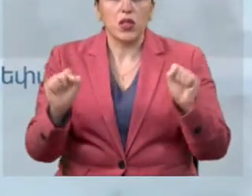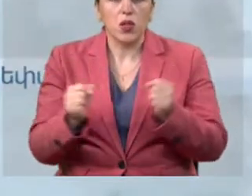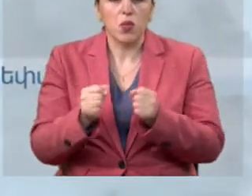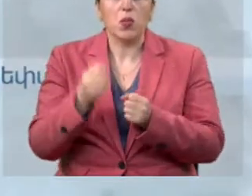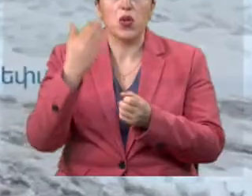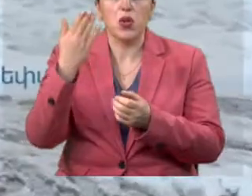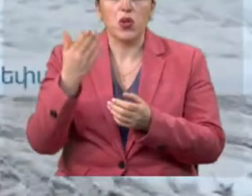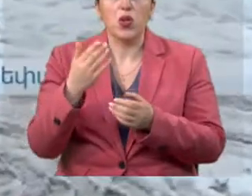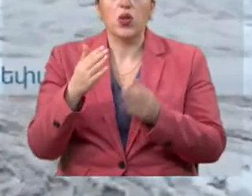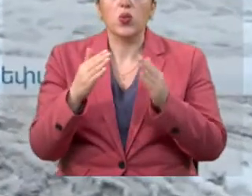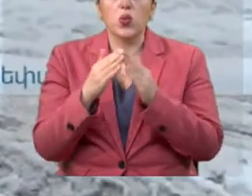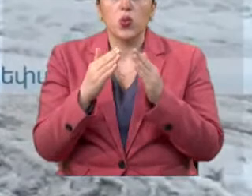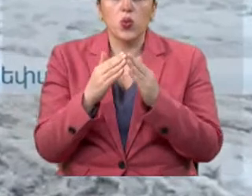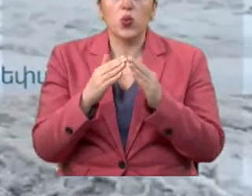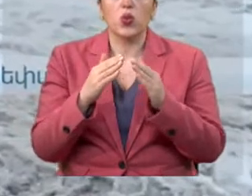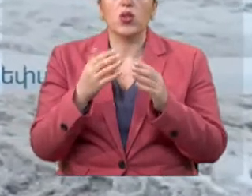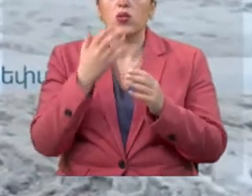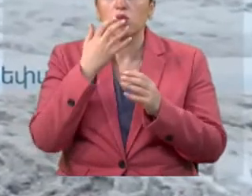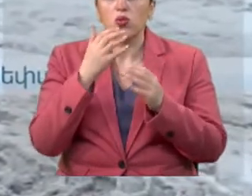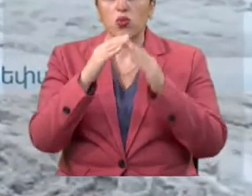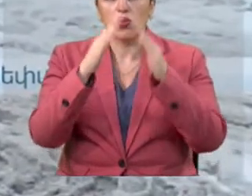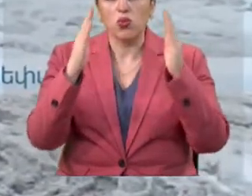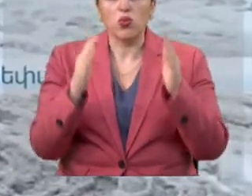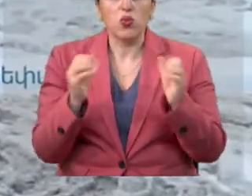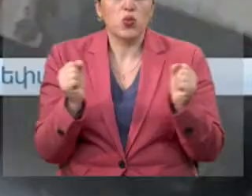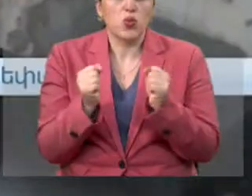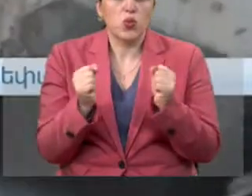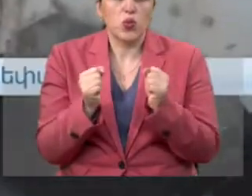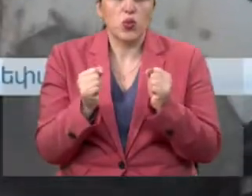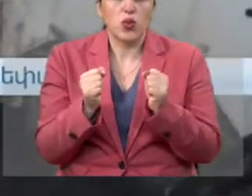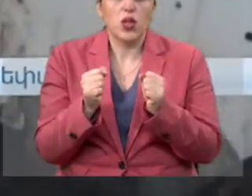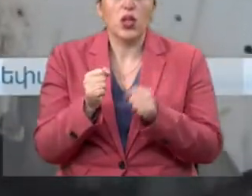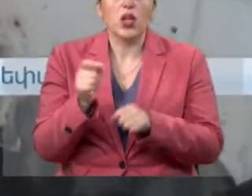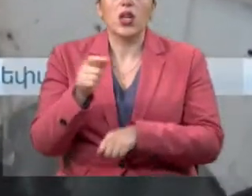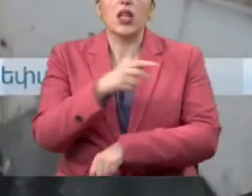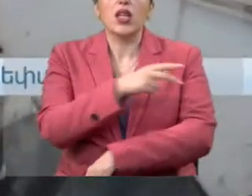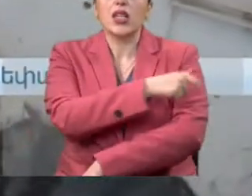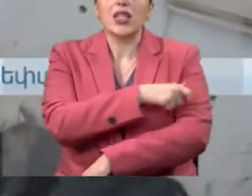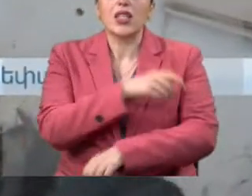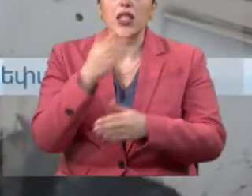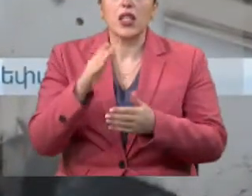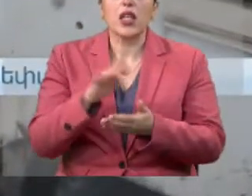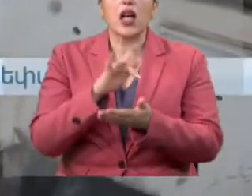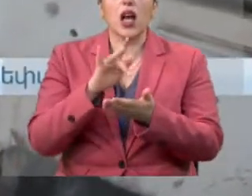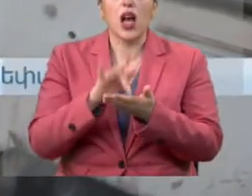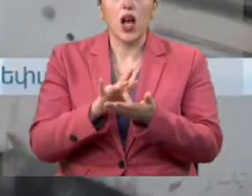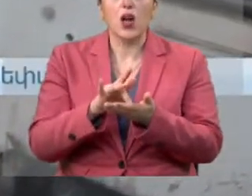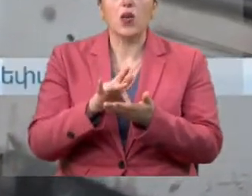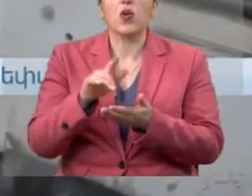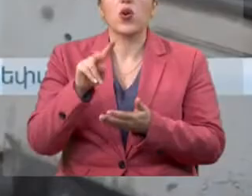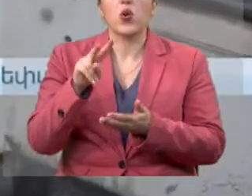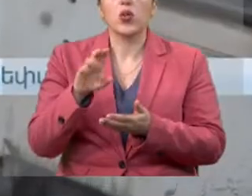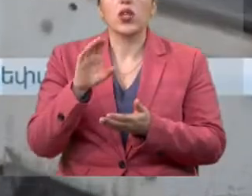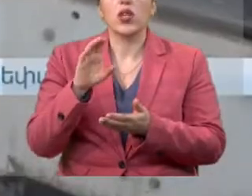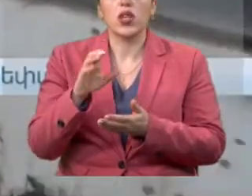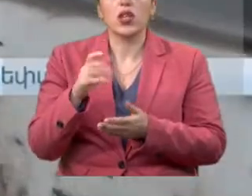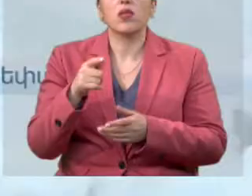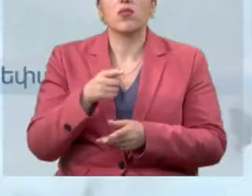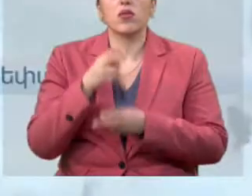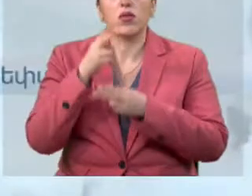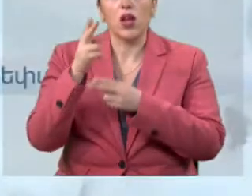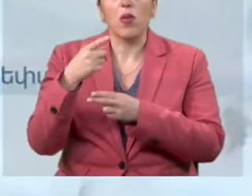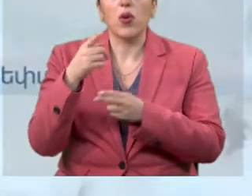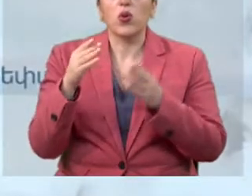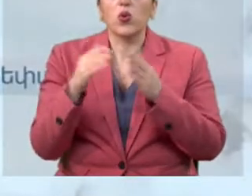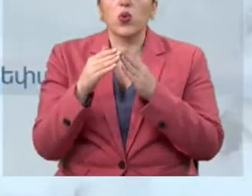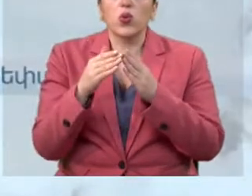է բարդացնում տների ու բնակարանների ջեռուցումը։ Ստեփանակերտից Լուսինե Գրիգորյանը պատմեց, որ փորձում է ամեն կերպ տունը քիչ թե շատ